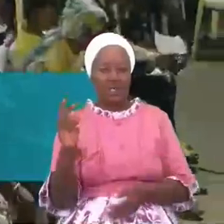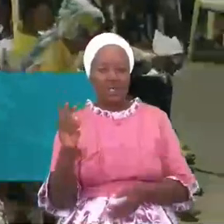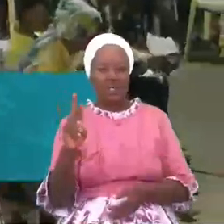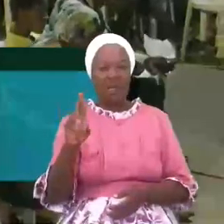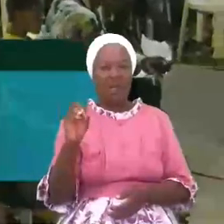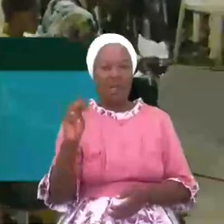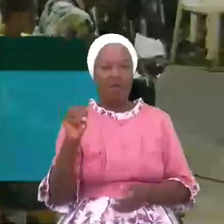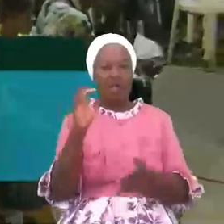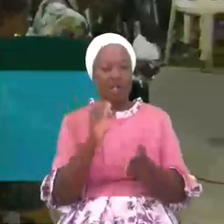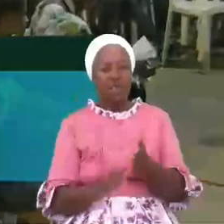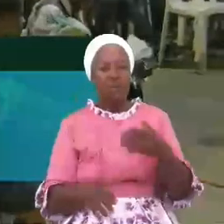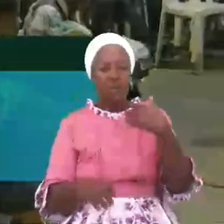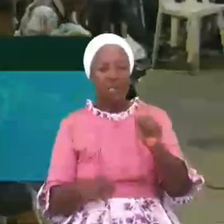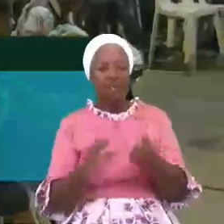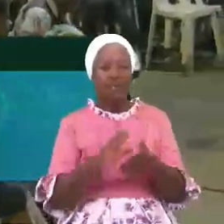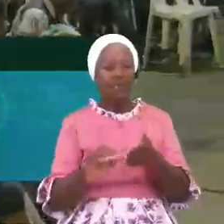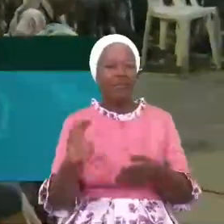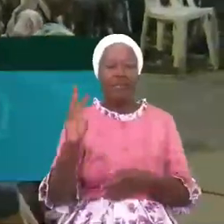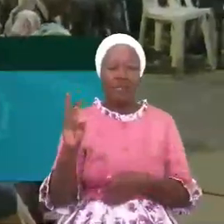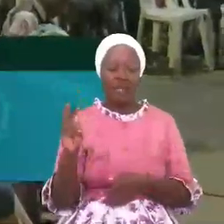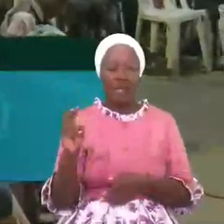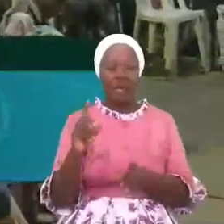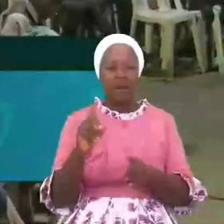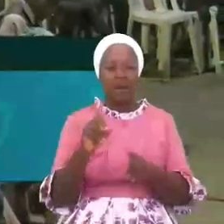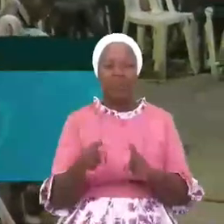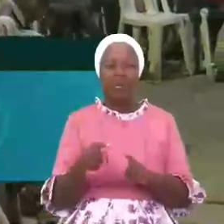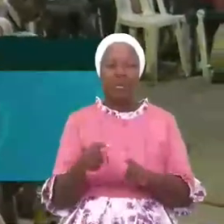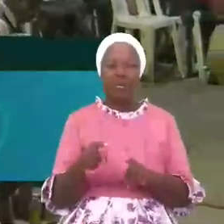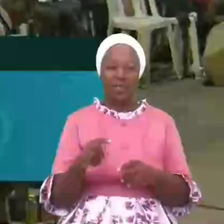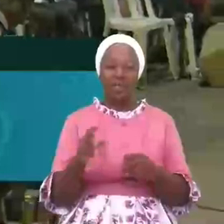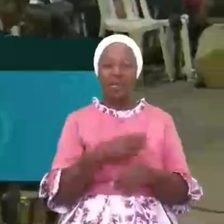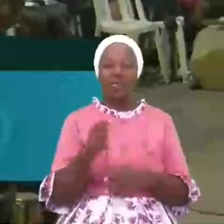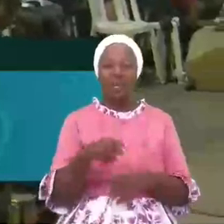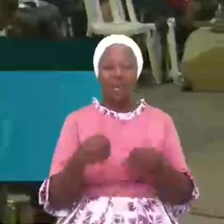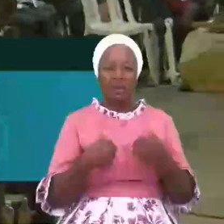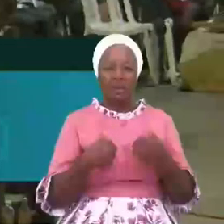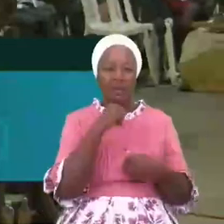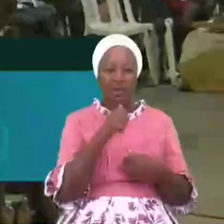10, verset 16. Romains 10, 16.